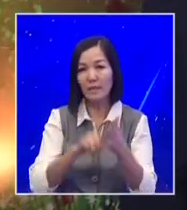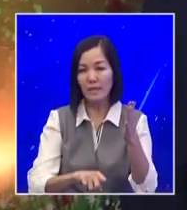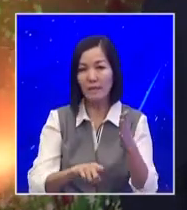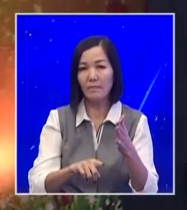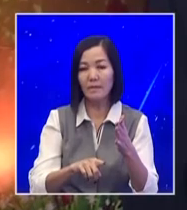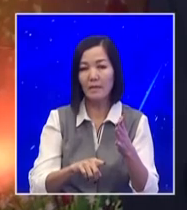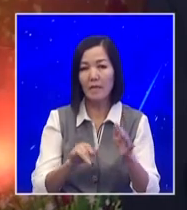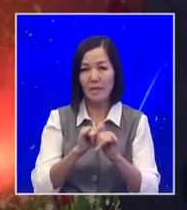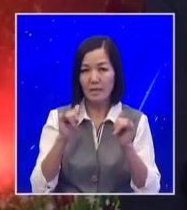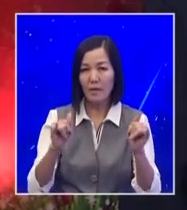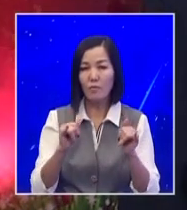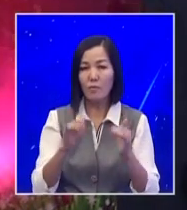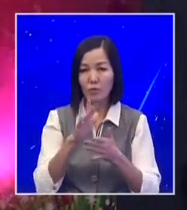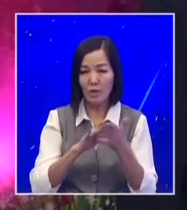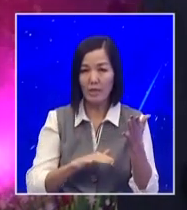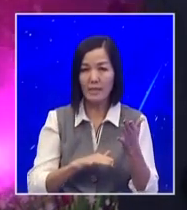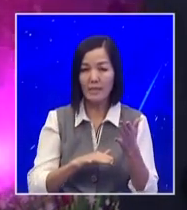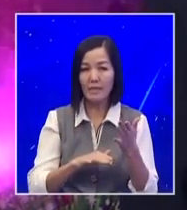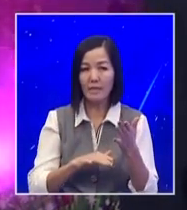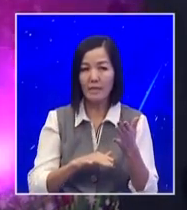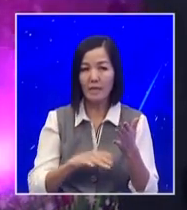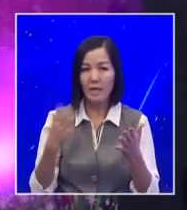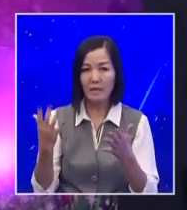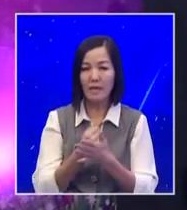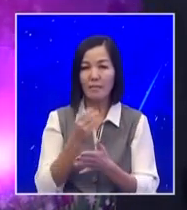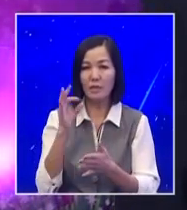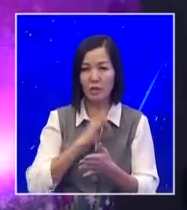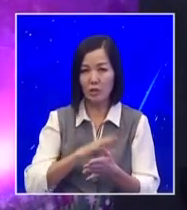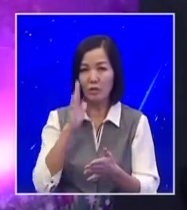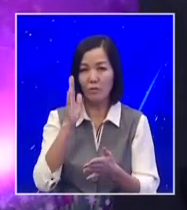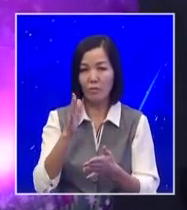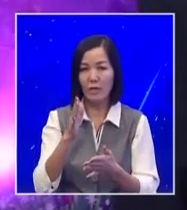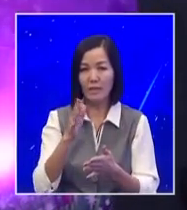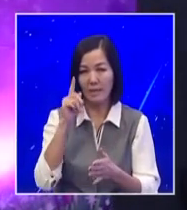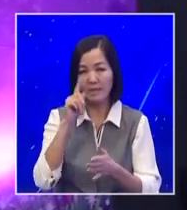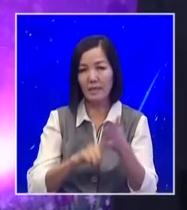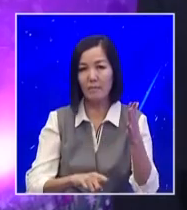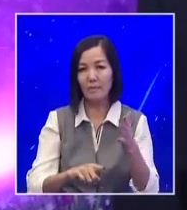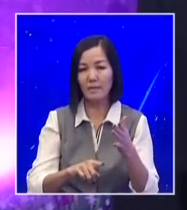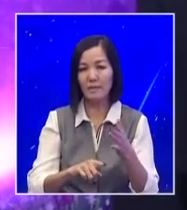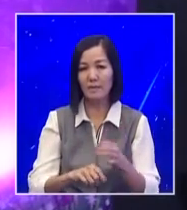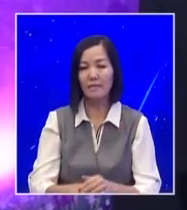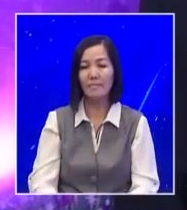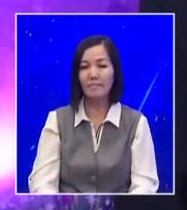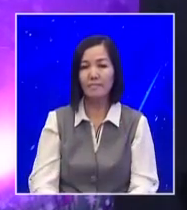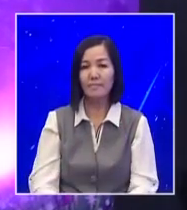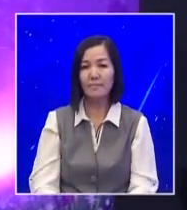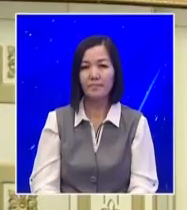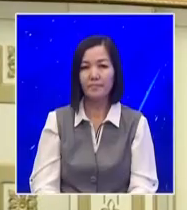даритын және ырыстыда табысты жыл болатынына сенімізді нығайтып шығып